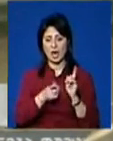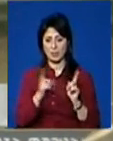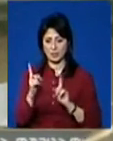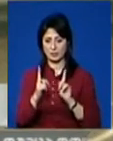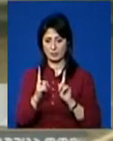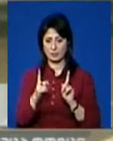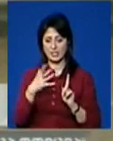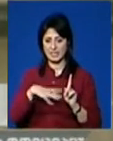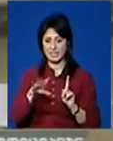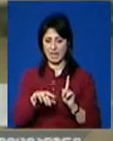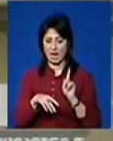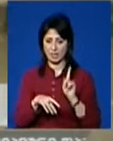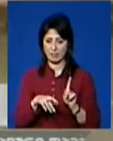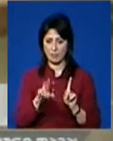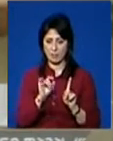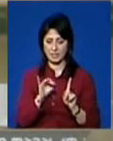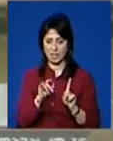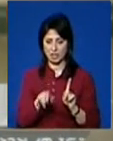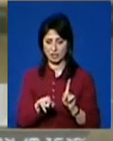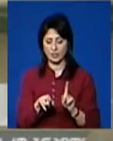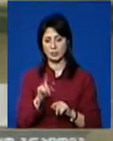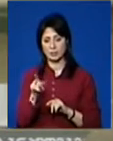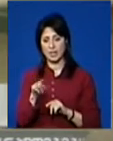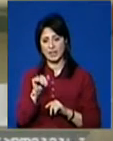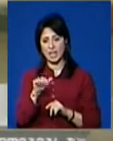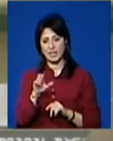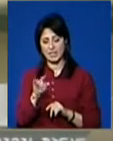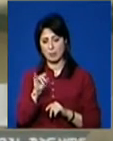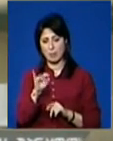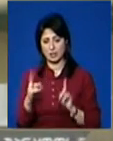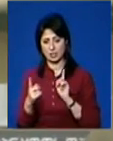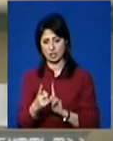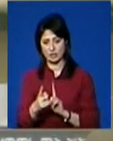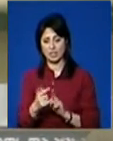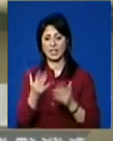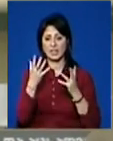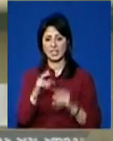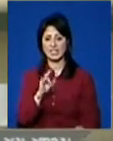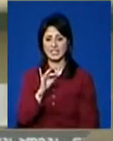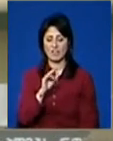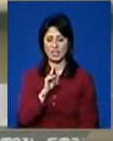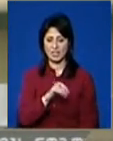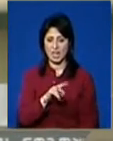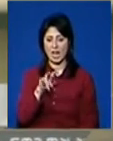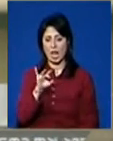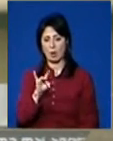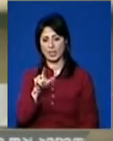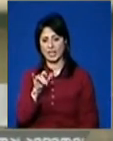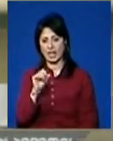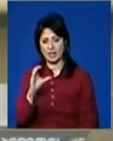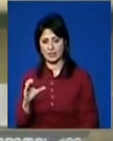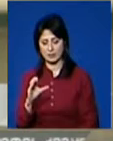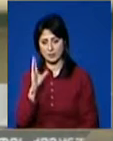ერთმანეთს საქართველოს ნომერ 1 ჩოგბურთელი ნიკოლოზ ბასილაშვილი და ტადას ბაბელის შეხვდებიან. ამავე დღეს გიორგი ცივაძე ლაურინას